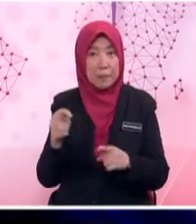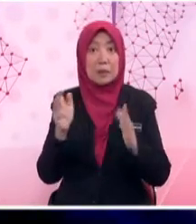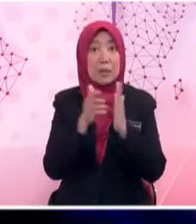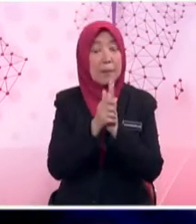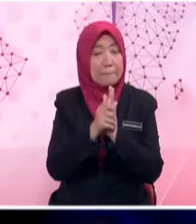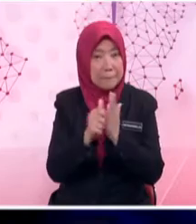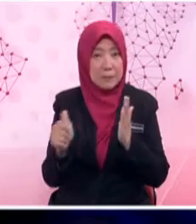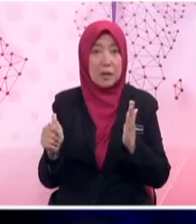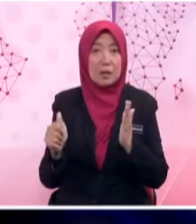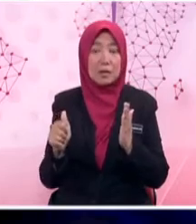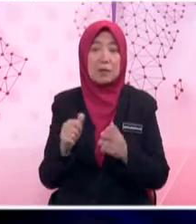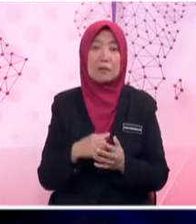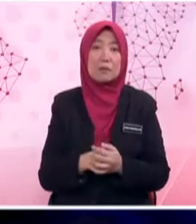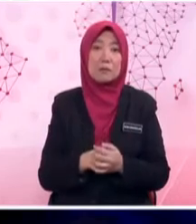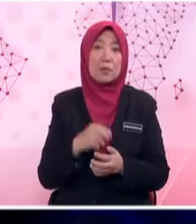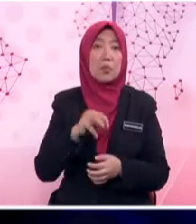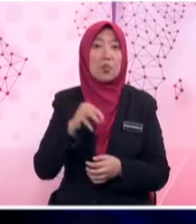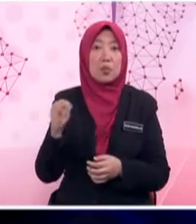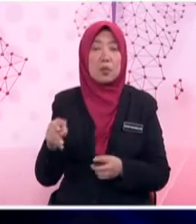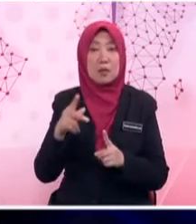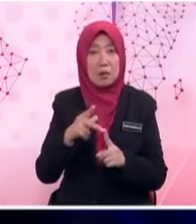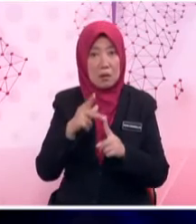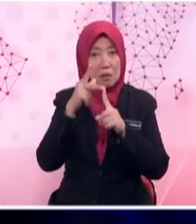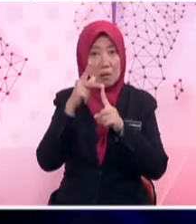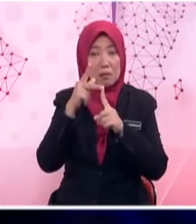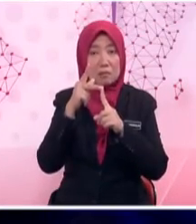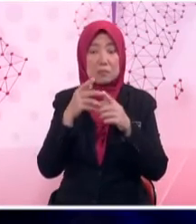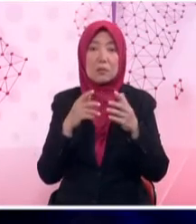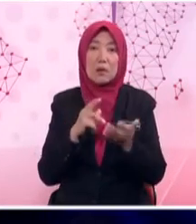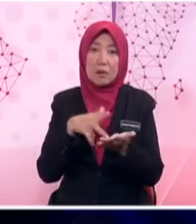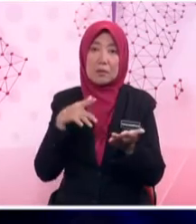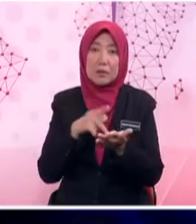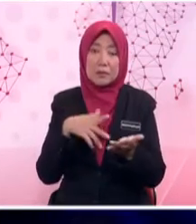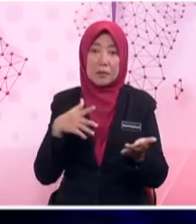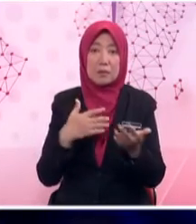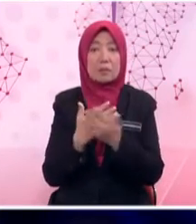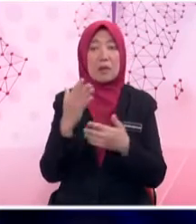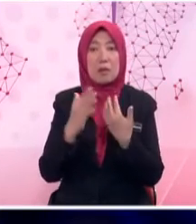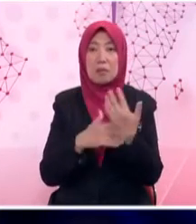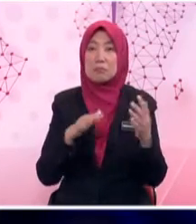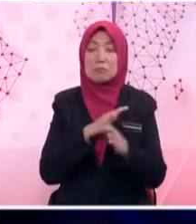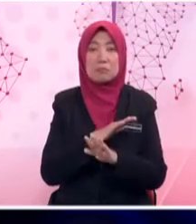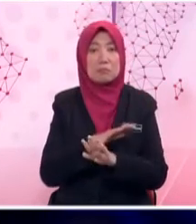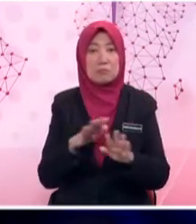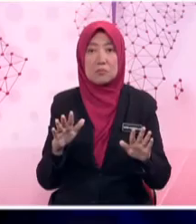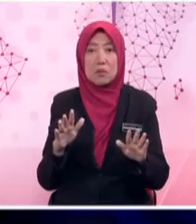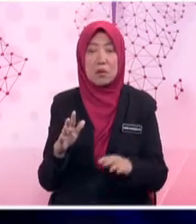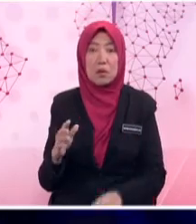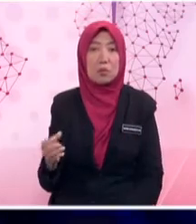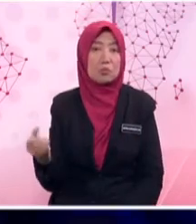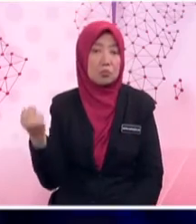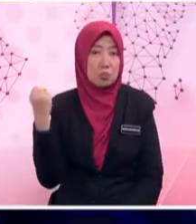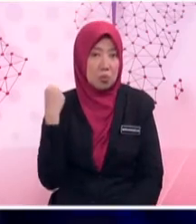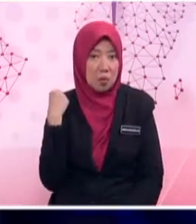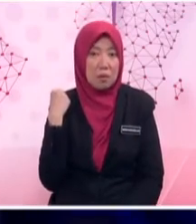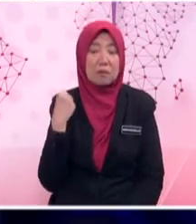kita ya. Murid MBK kita ni kadang-kadang tangan dia tak seperti kita. Dia memerlukan psikomotor halus dan